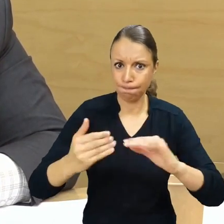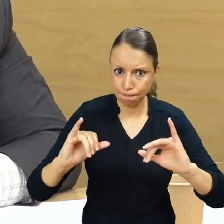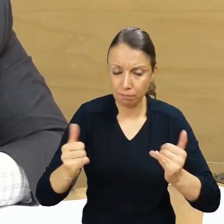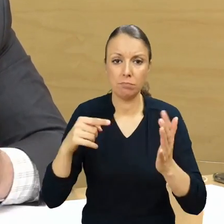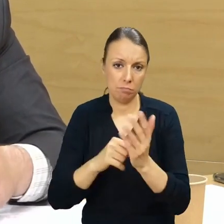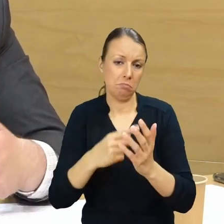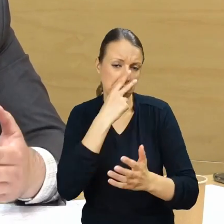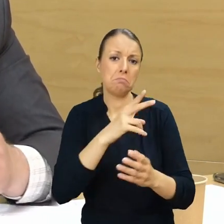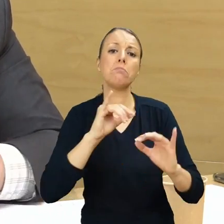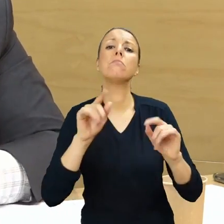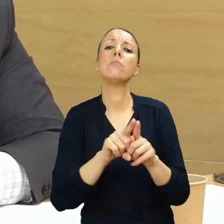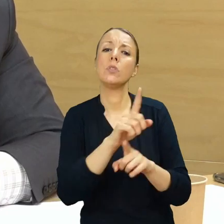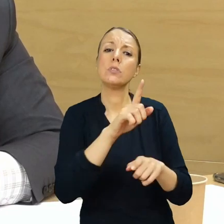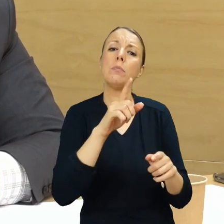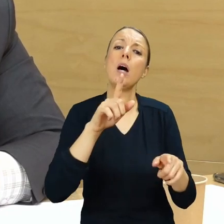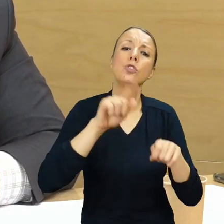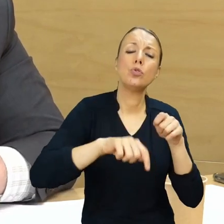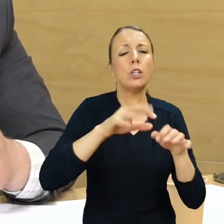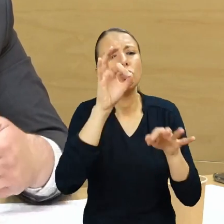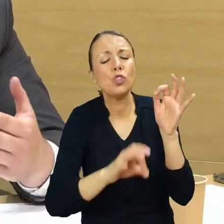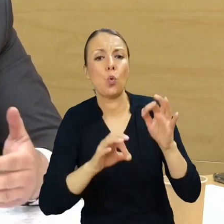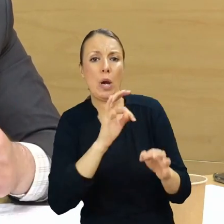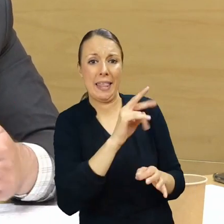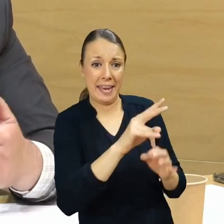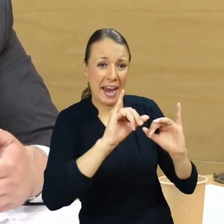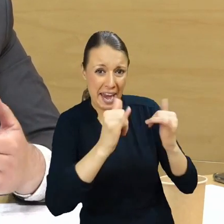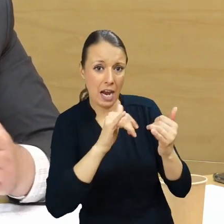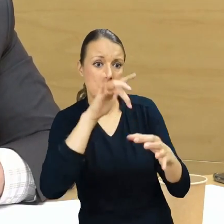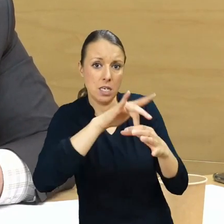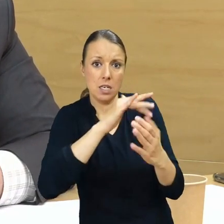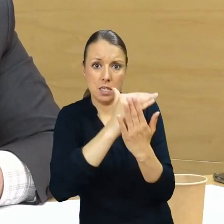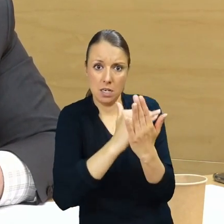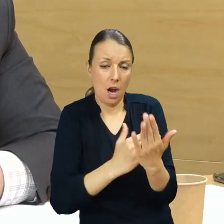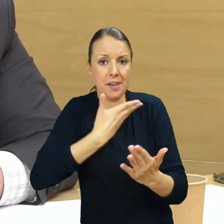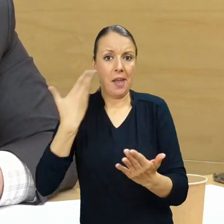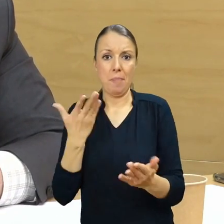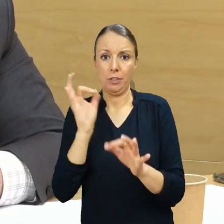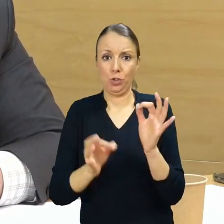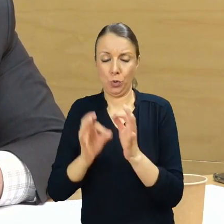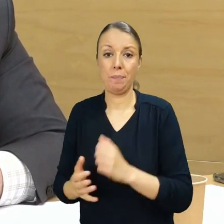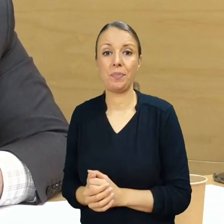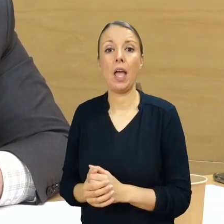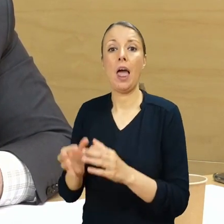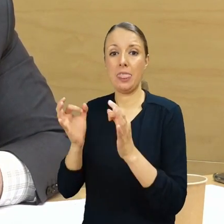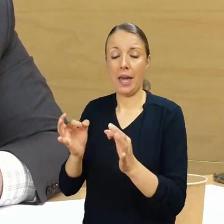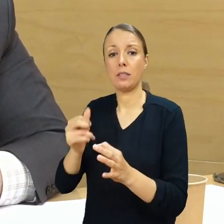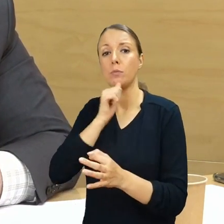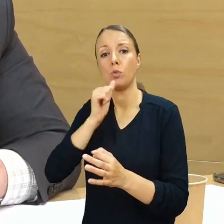przed Trybunałem, a mimo to tak istotnych informacji nie ma. W tej chwili jesteśmy na etapie postępowania kasacyjnego i próbujemy się